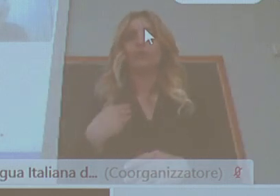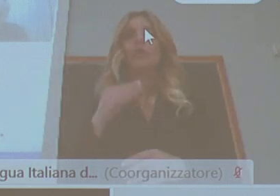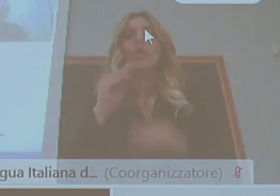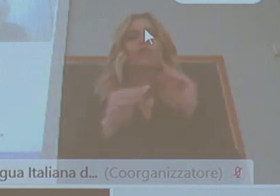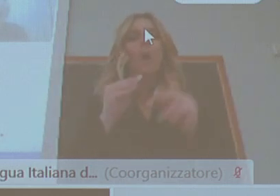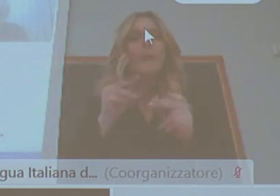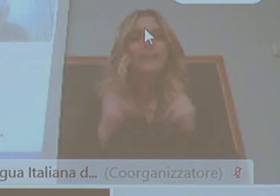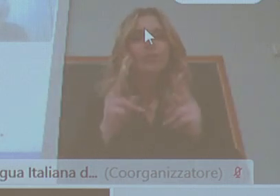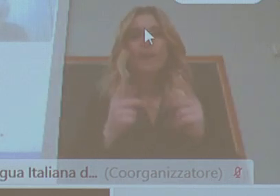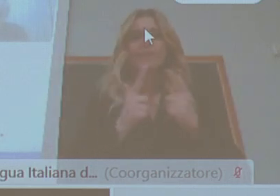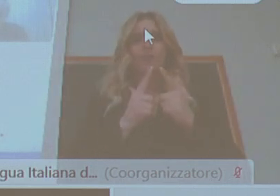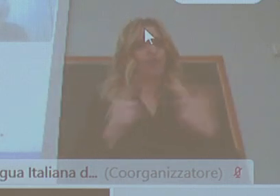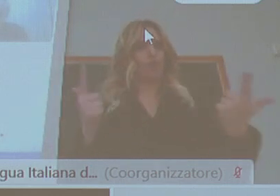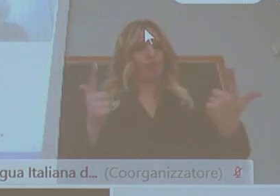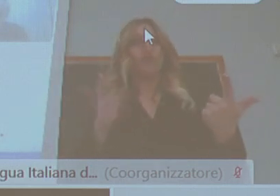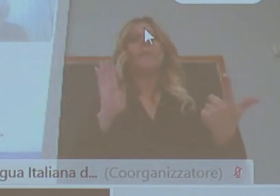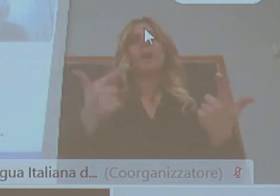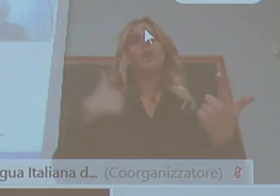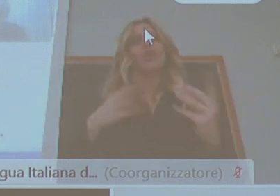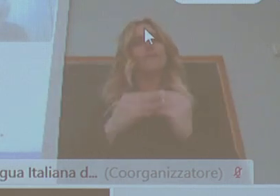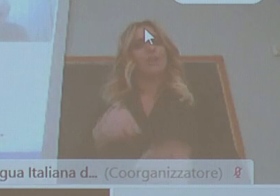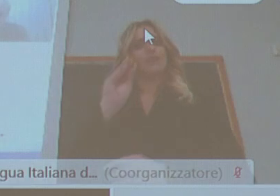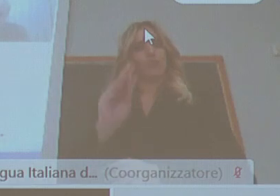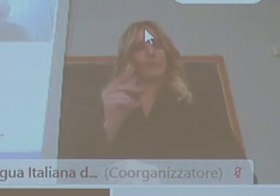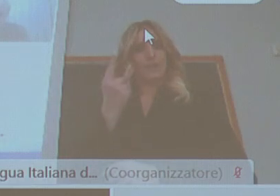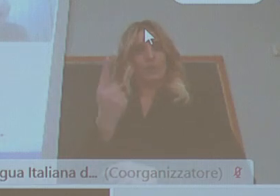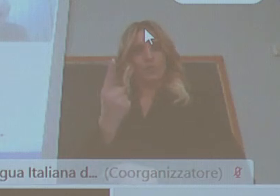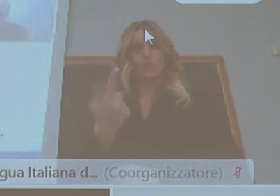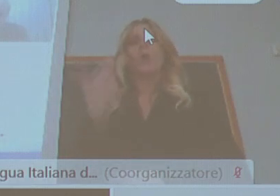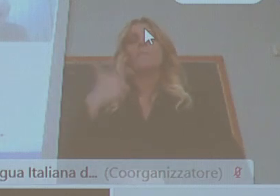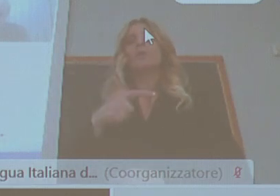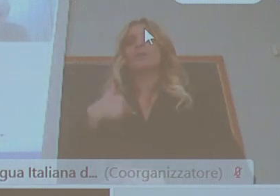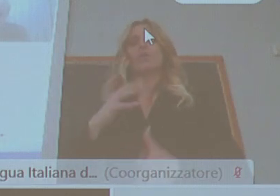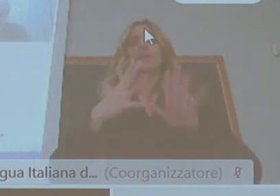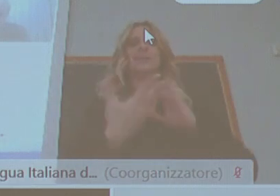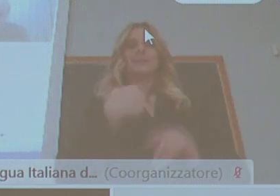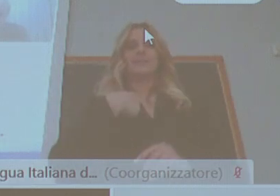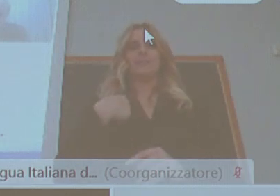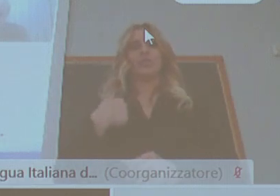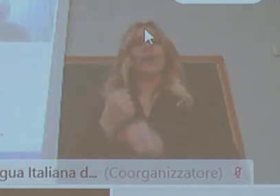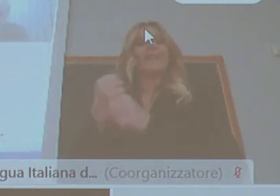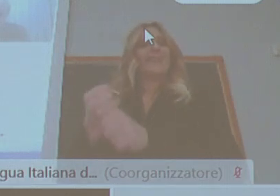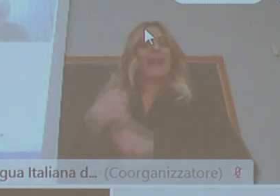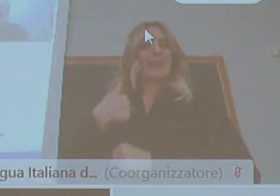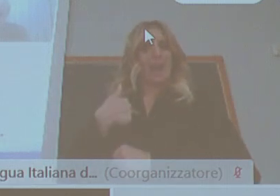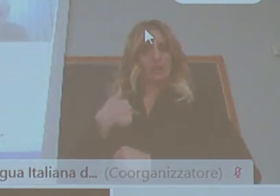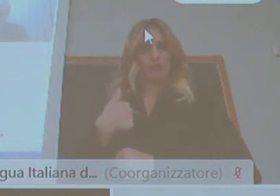non ne vedo, ma ne faccio io una provocatoriamente, perché mi pongo nei panni del delegato del placement.